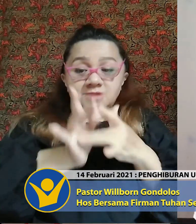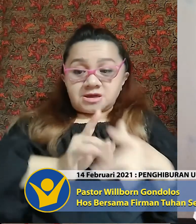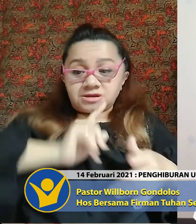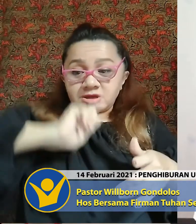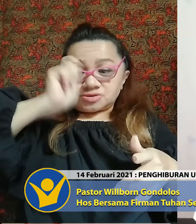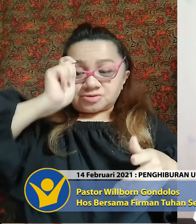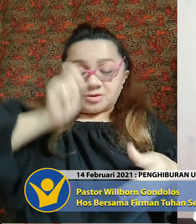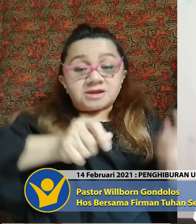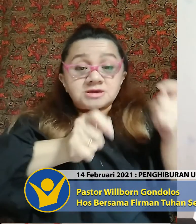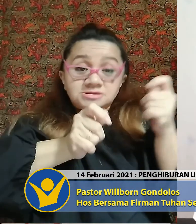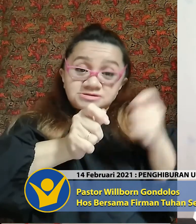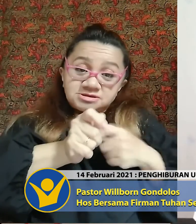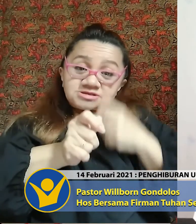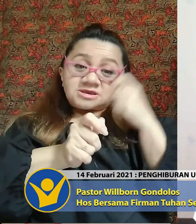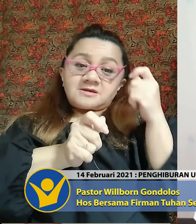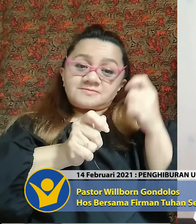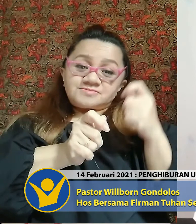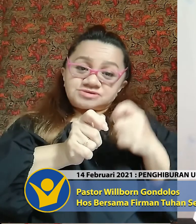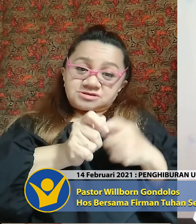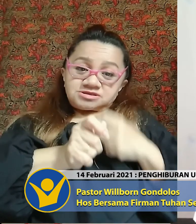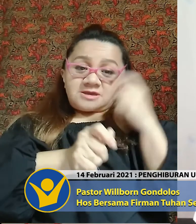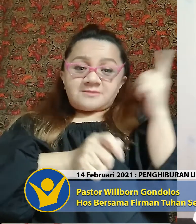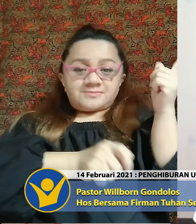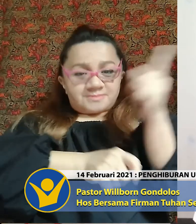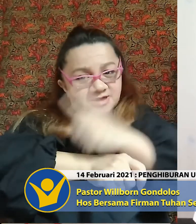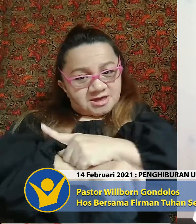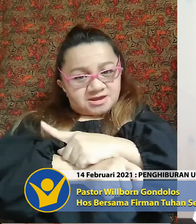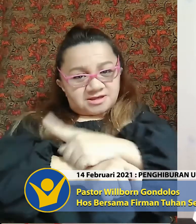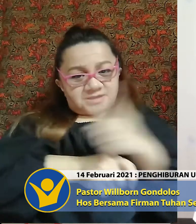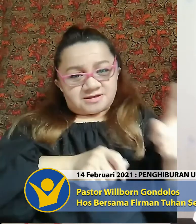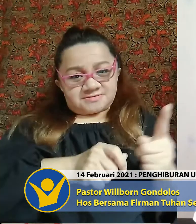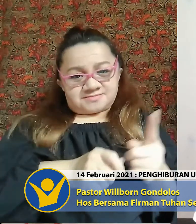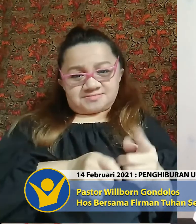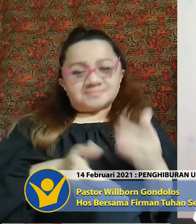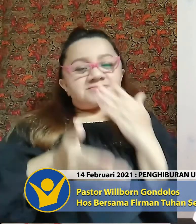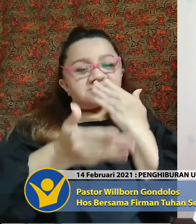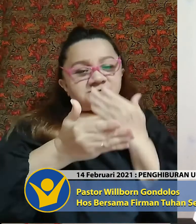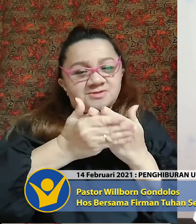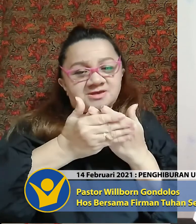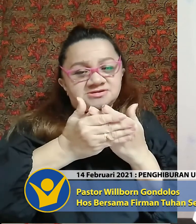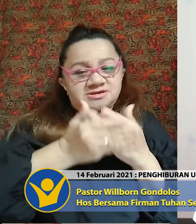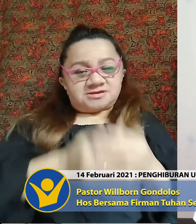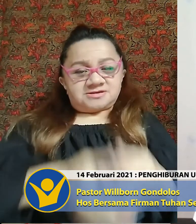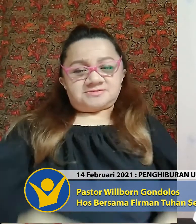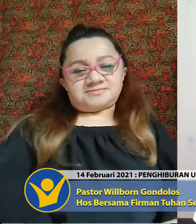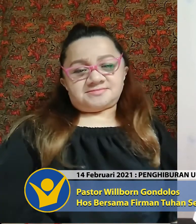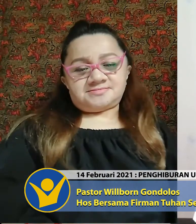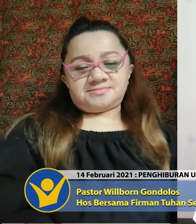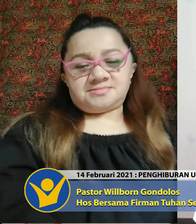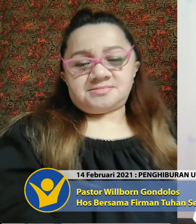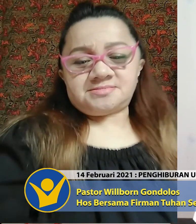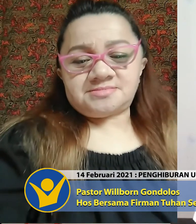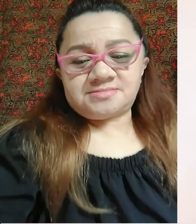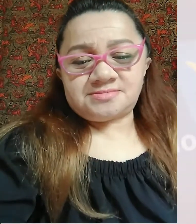Tuhan memberkati Anda bersama firman Tuhan setiap hari.